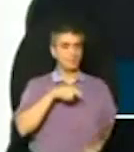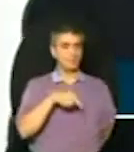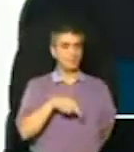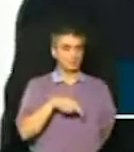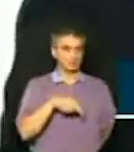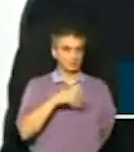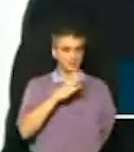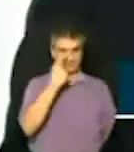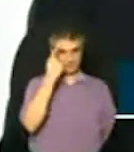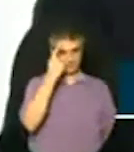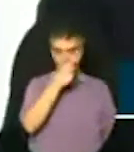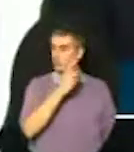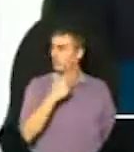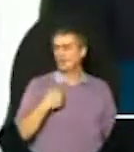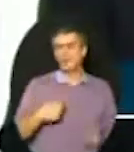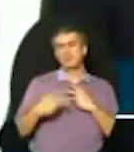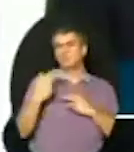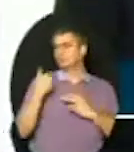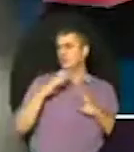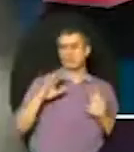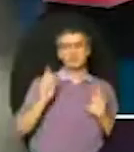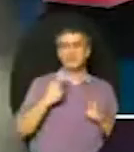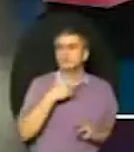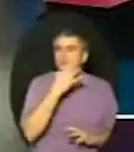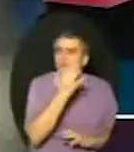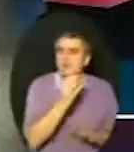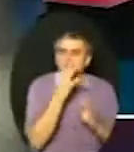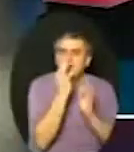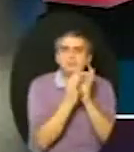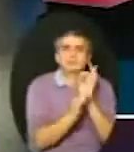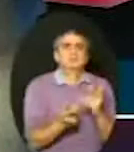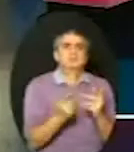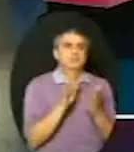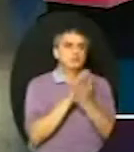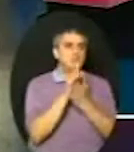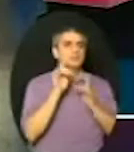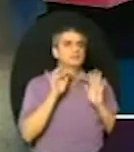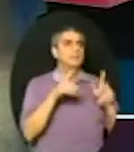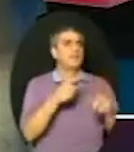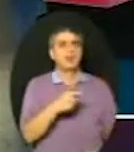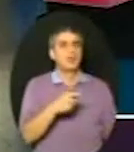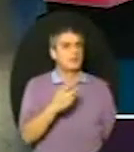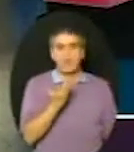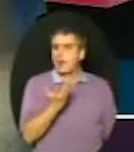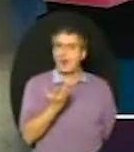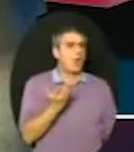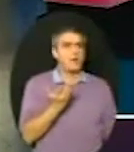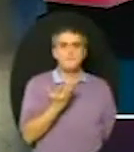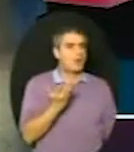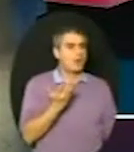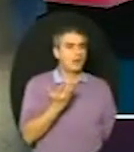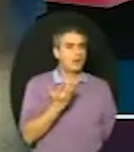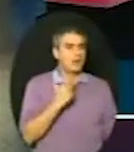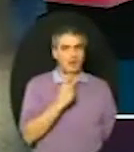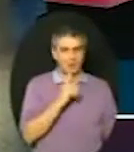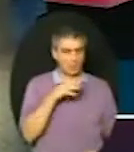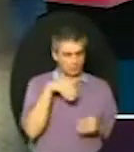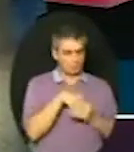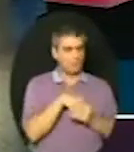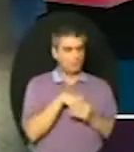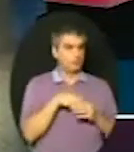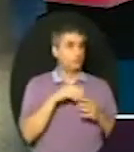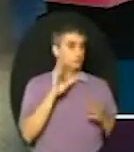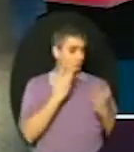וידעו כבר שהתקציב הזה יאושר. אני שואלת אותך שאלה ספציפית, 18 מיליארד האלה, 3 מיליארד, מאיפה זה בא? למה הם לא נכנסו? יש מספרים,